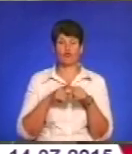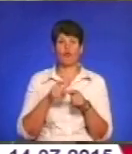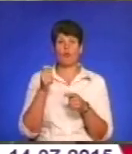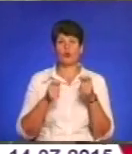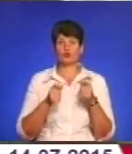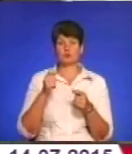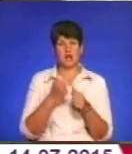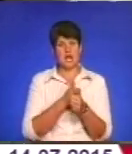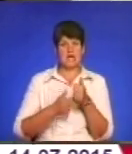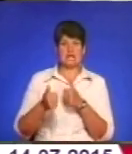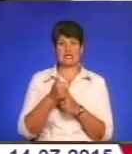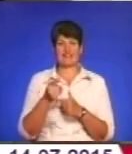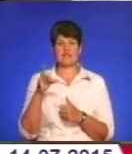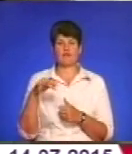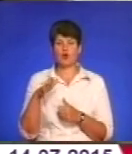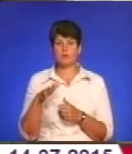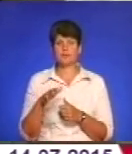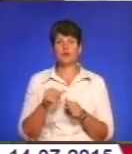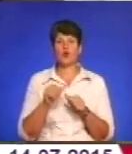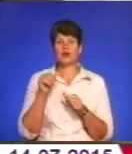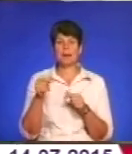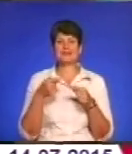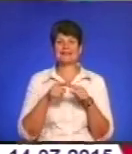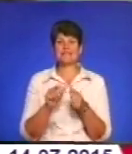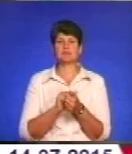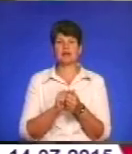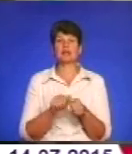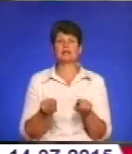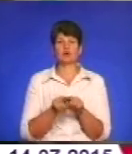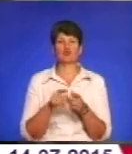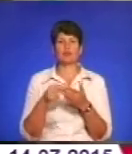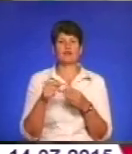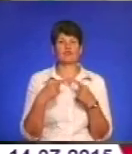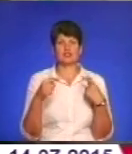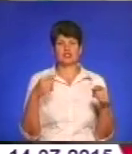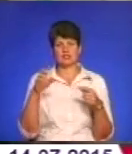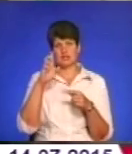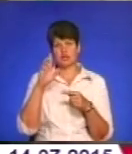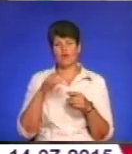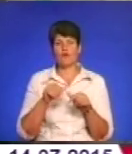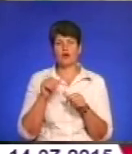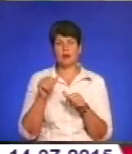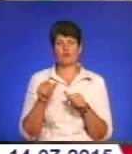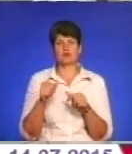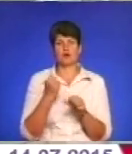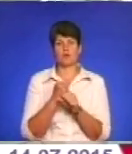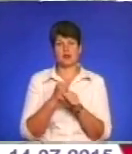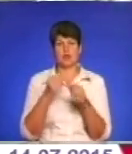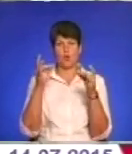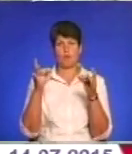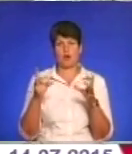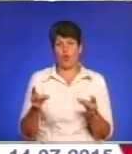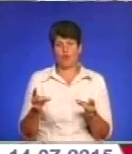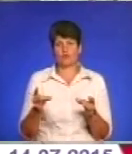галузі – лідери в Європі. Деякі технічні матеріали теж купують в інших країнах, зокрема для виготовлення упаковок. Поліетилен